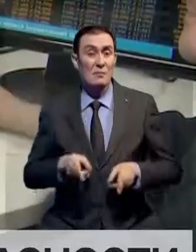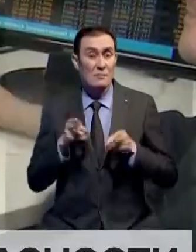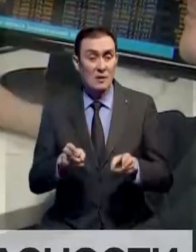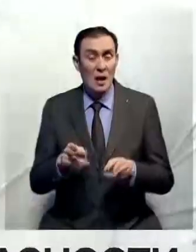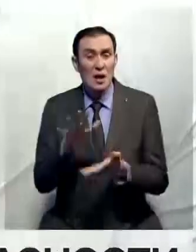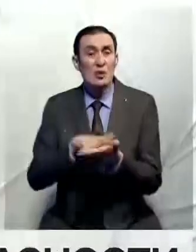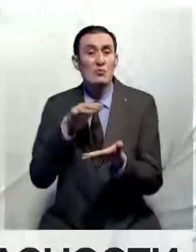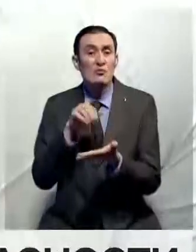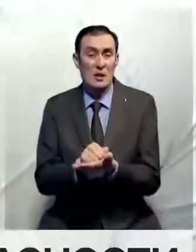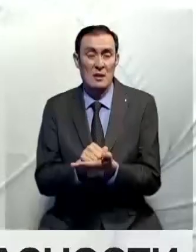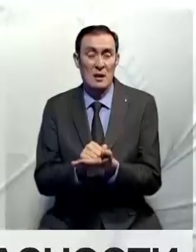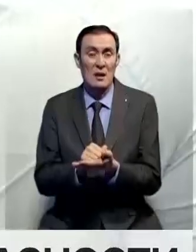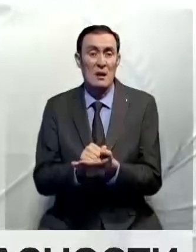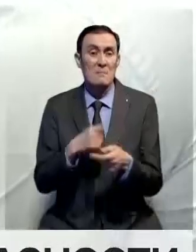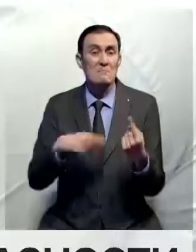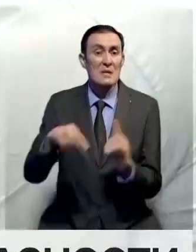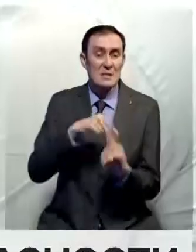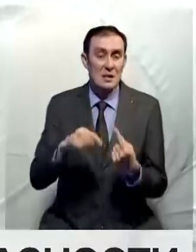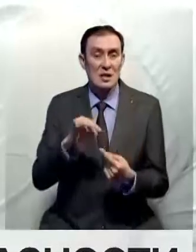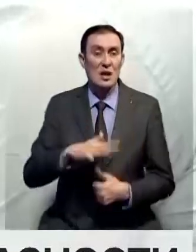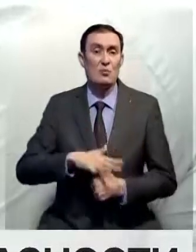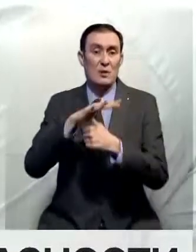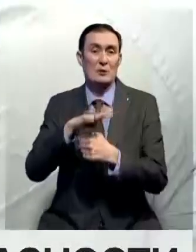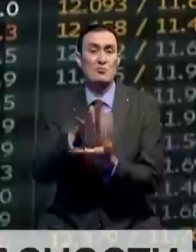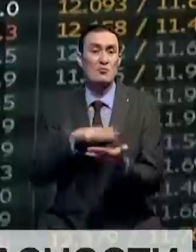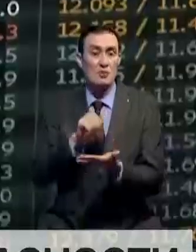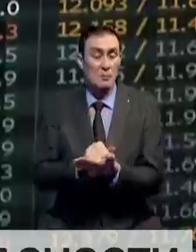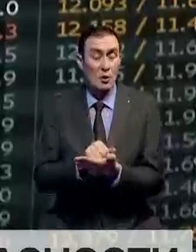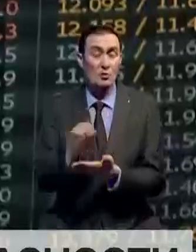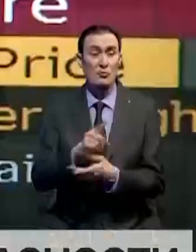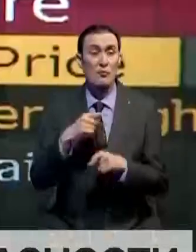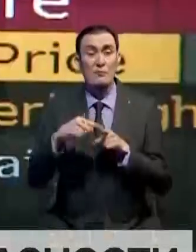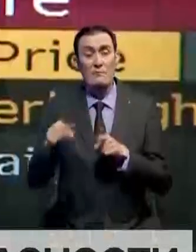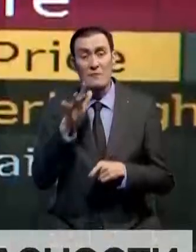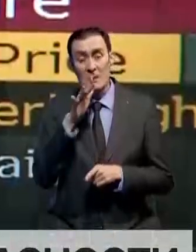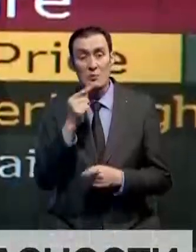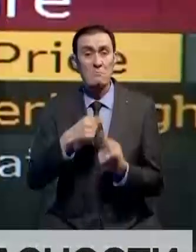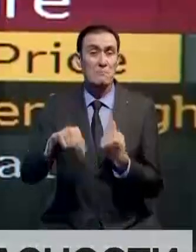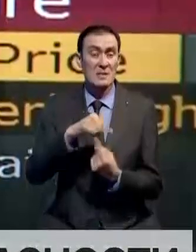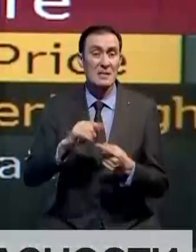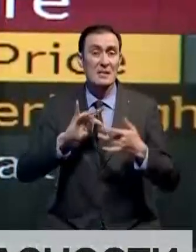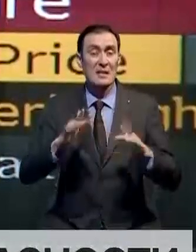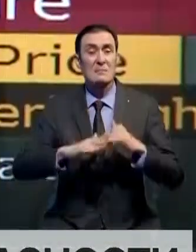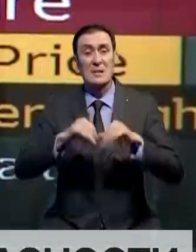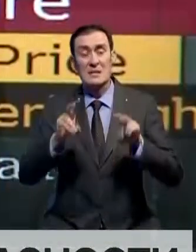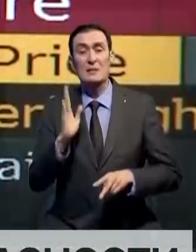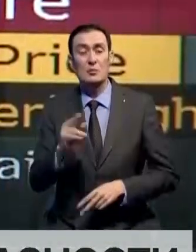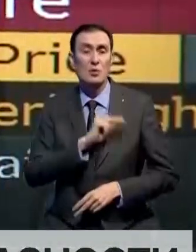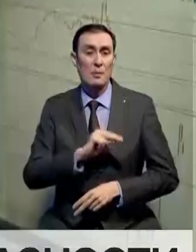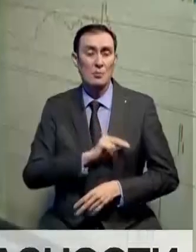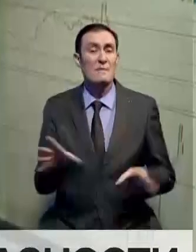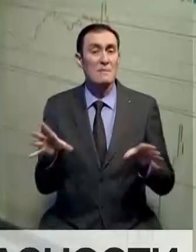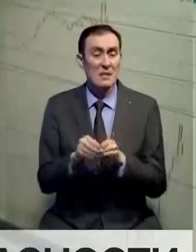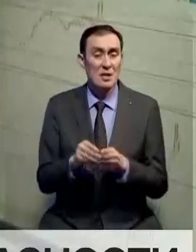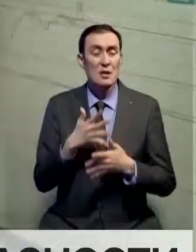на разрушение деловой активности и на репутационный ущерб. Считается, что в ближайшее время бизнес и киберэксперты будут работать теснее